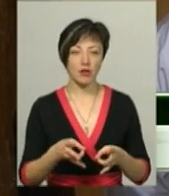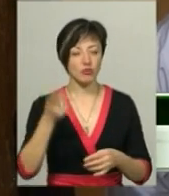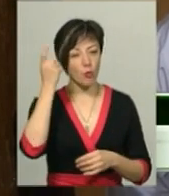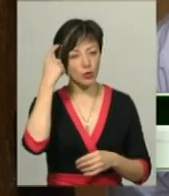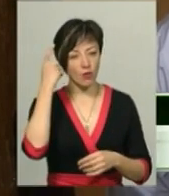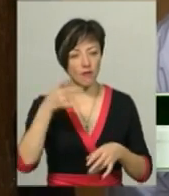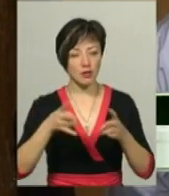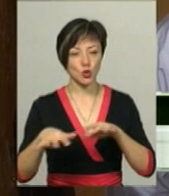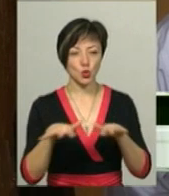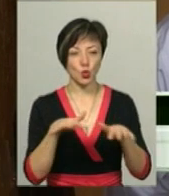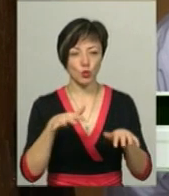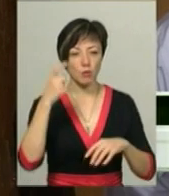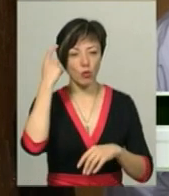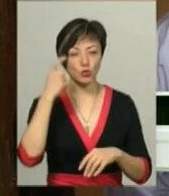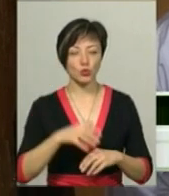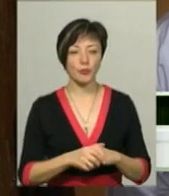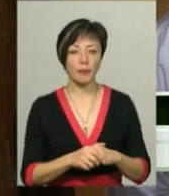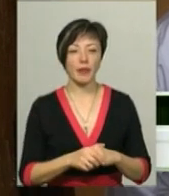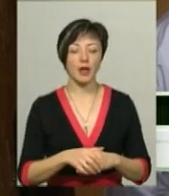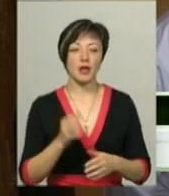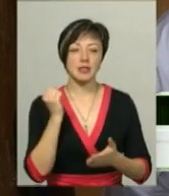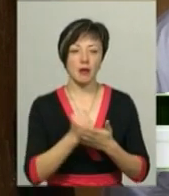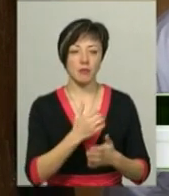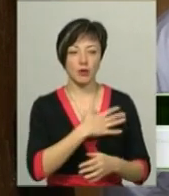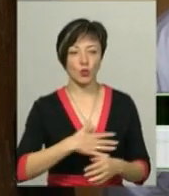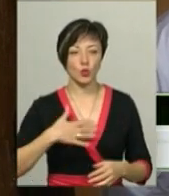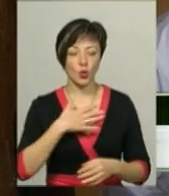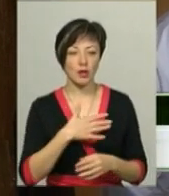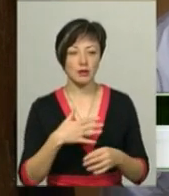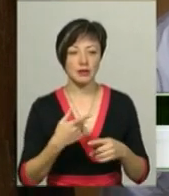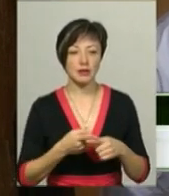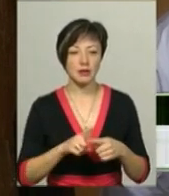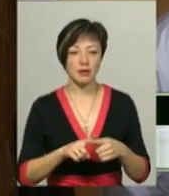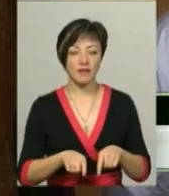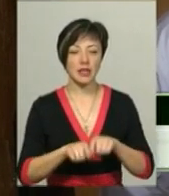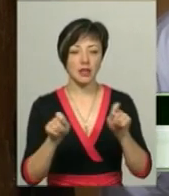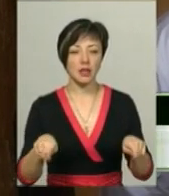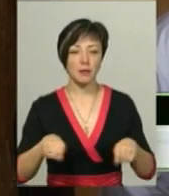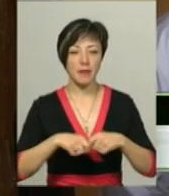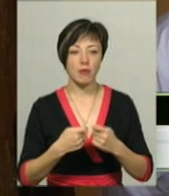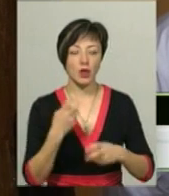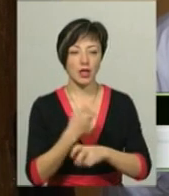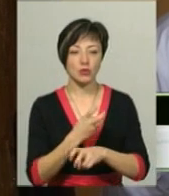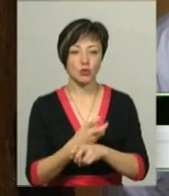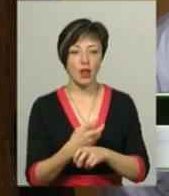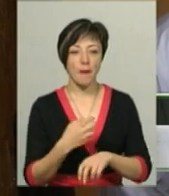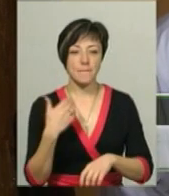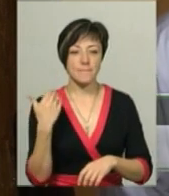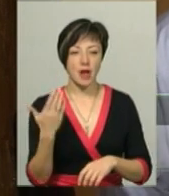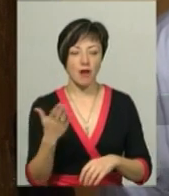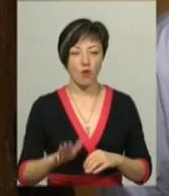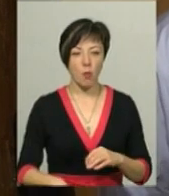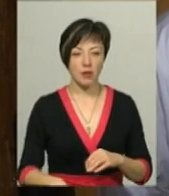черепно-мозкова травма, струс головного мозку, забій органів грудної клітини, відкритий перелом кісток правої гомілки зі